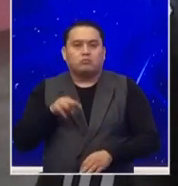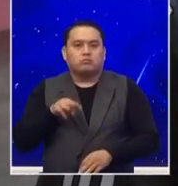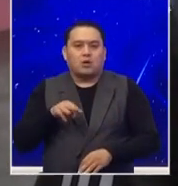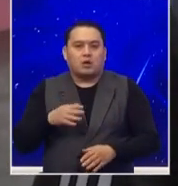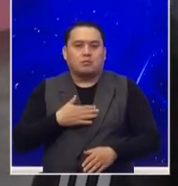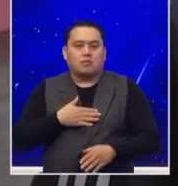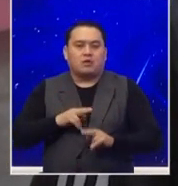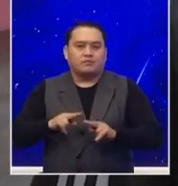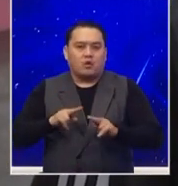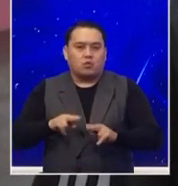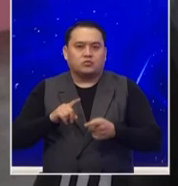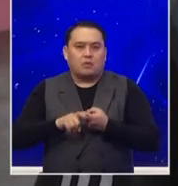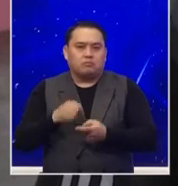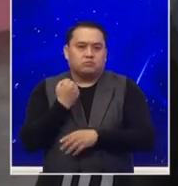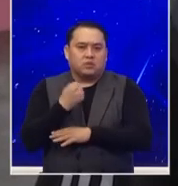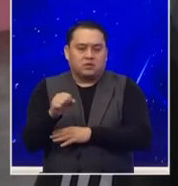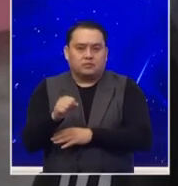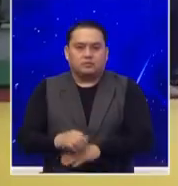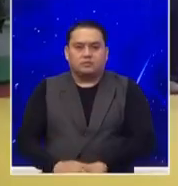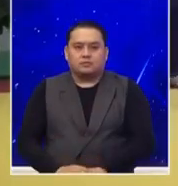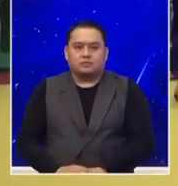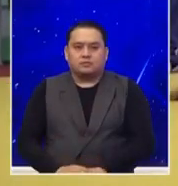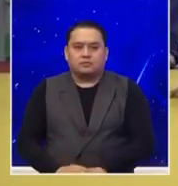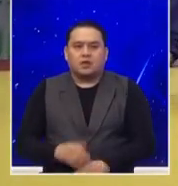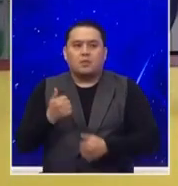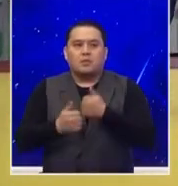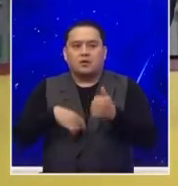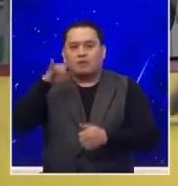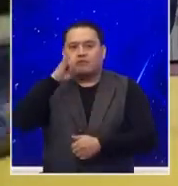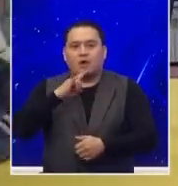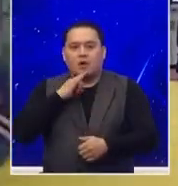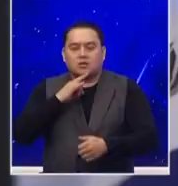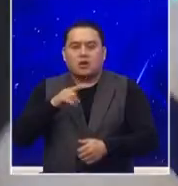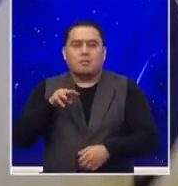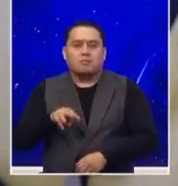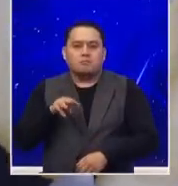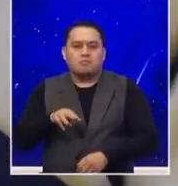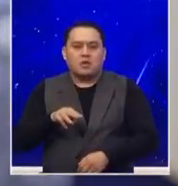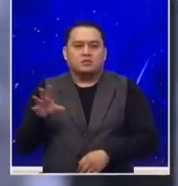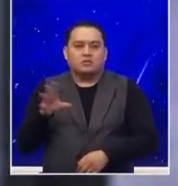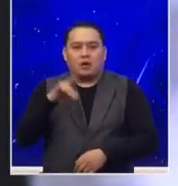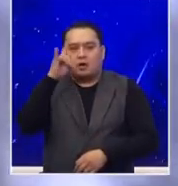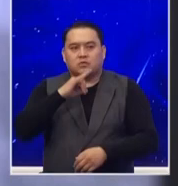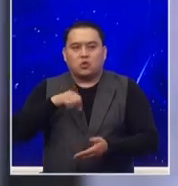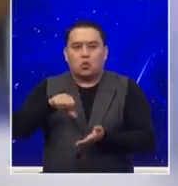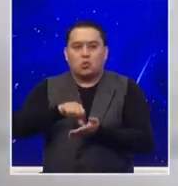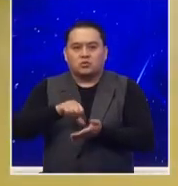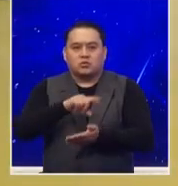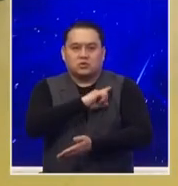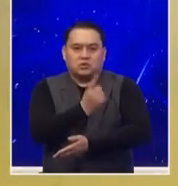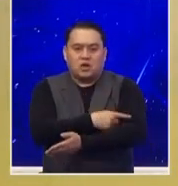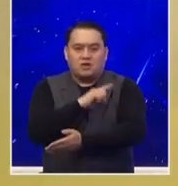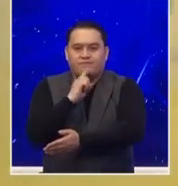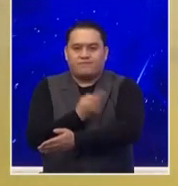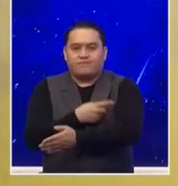большинство моих воспитанников займут призовые места. Первенство Казахстана намечено на март. Борцы со всей страны выяснят, кто из них сильнейший в